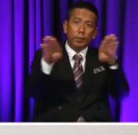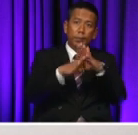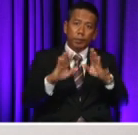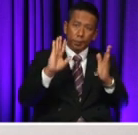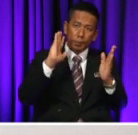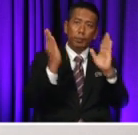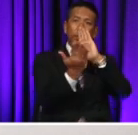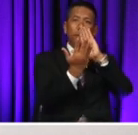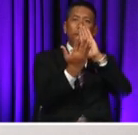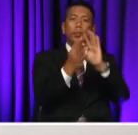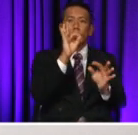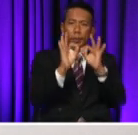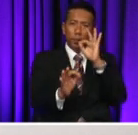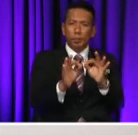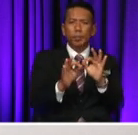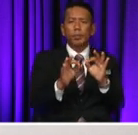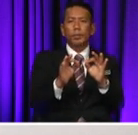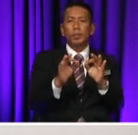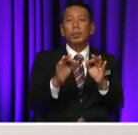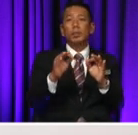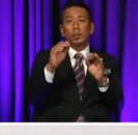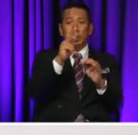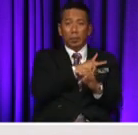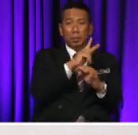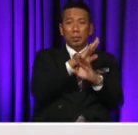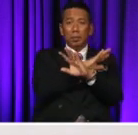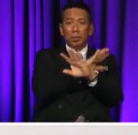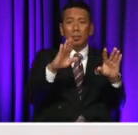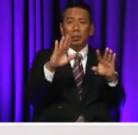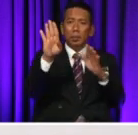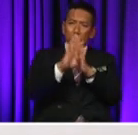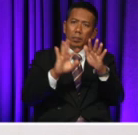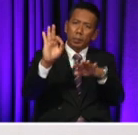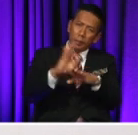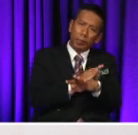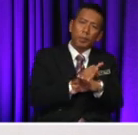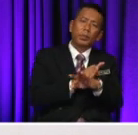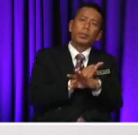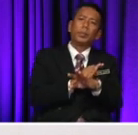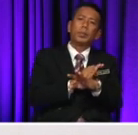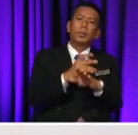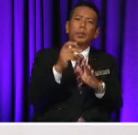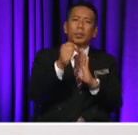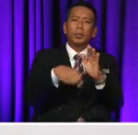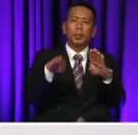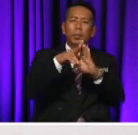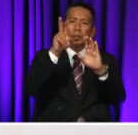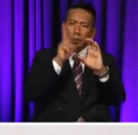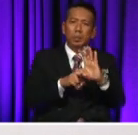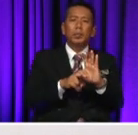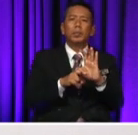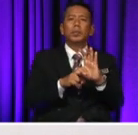yang kedua jika anda tidak memainkan peranan sebagai pengurus kehadiran ahli persatuan